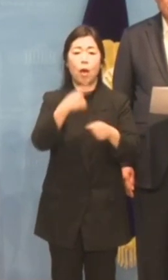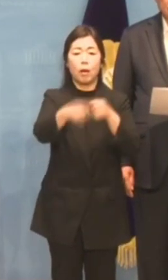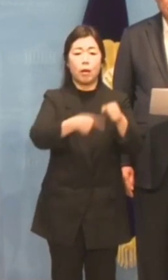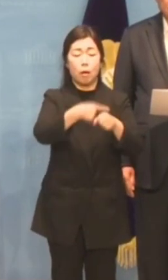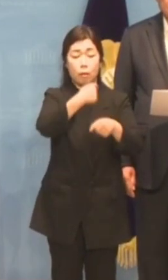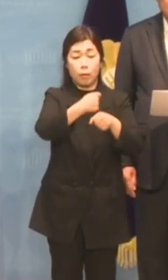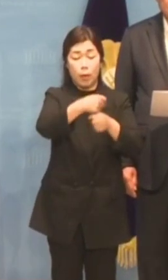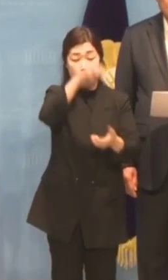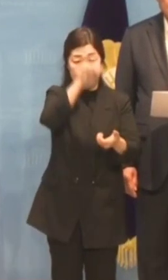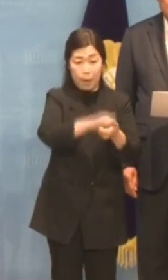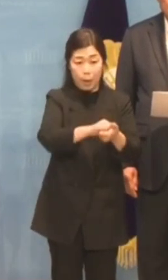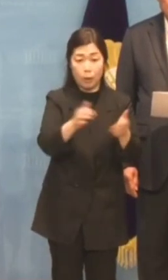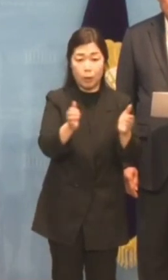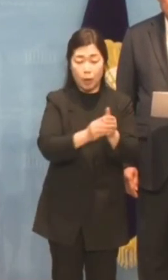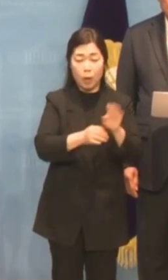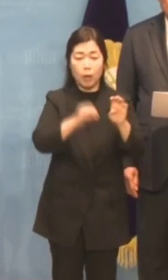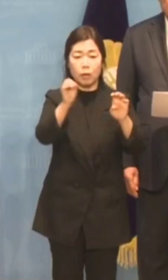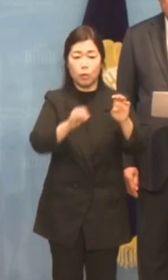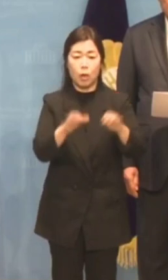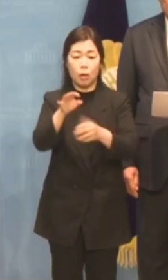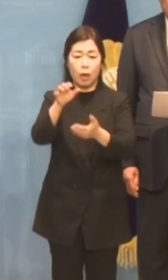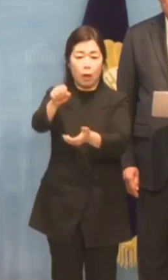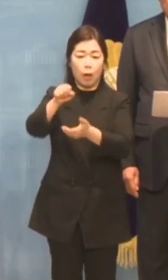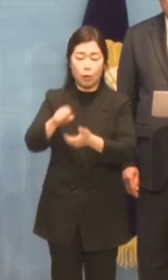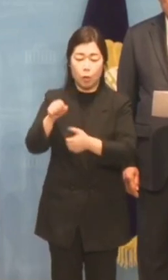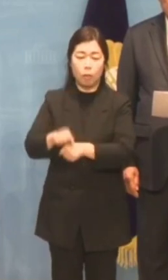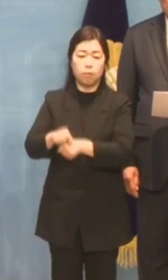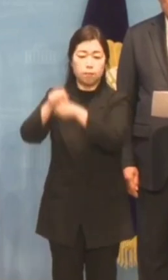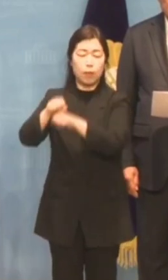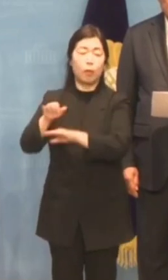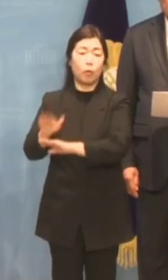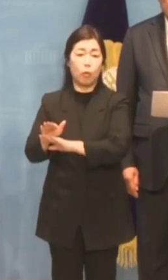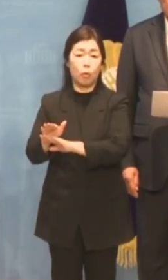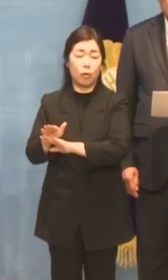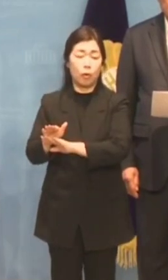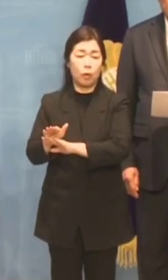생산량의 40%를 매입하도록 해서